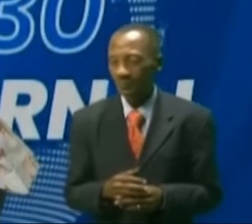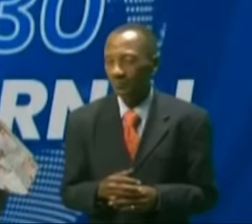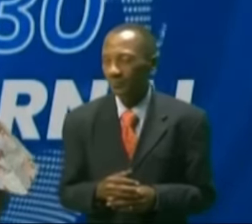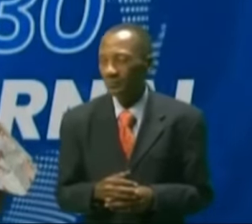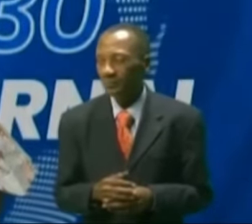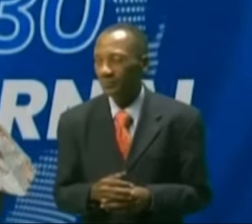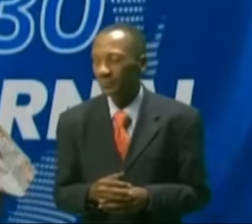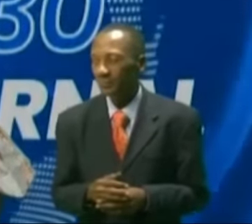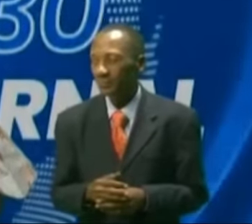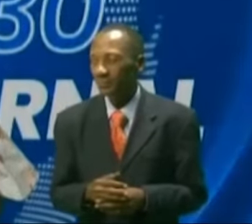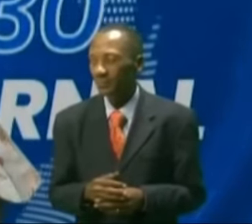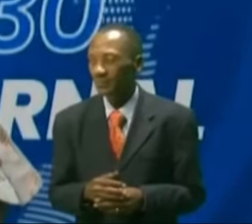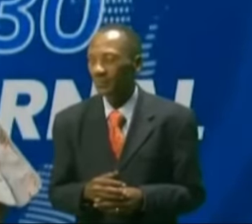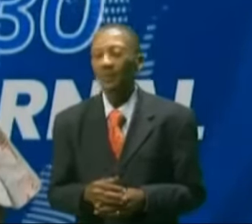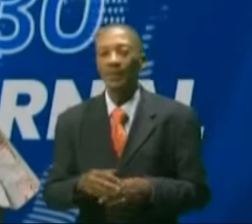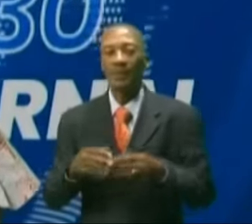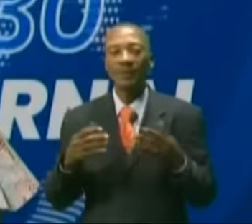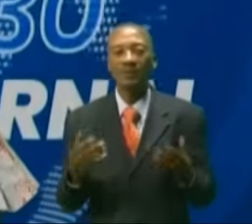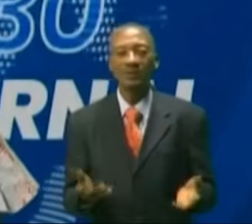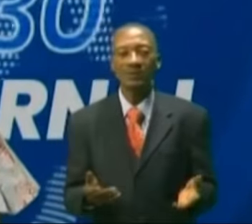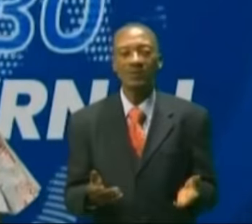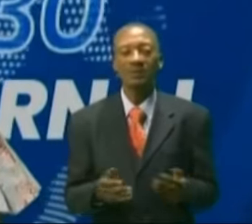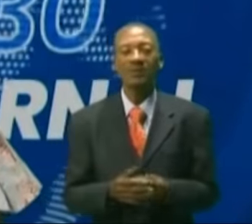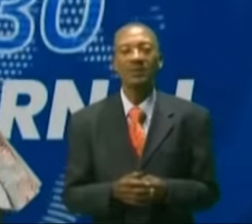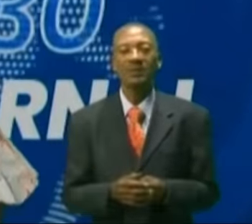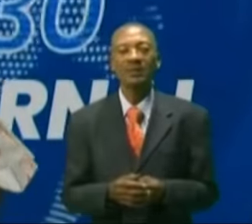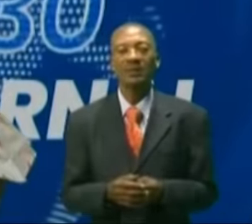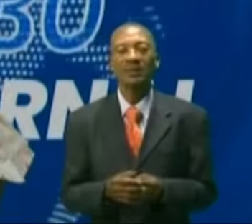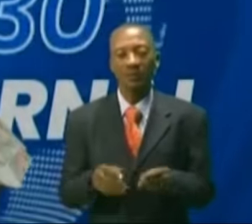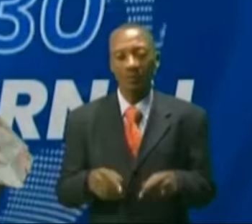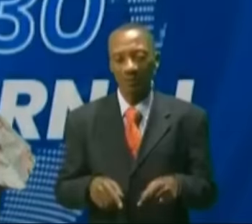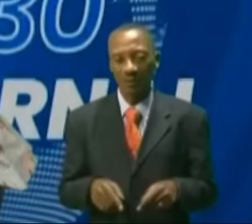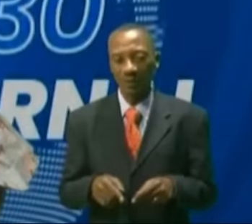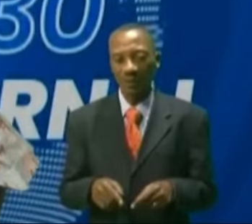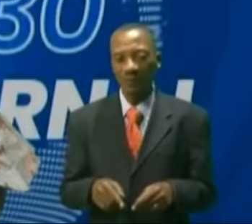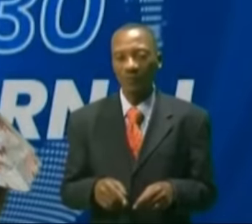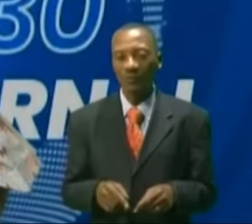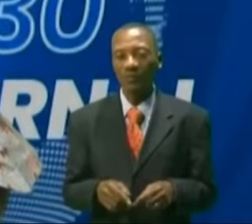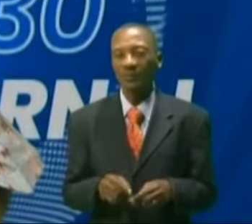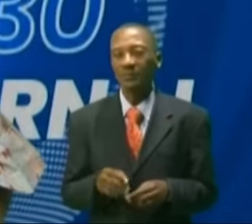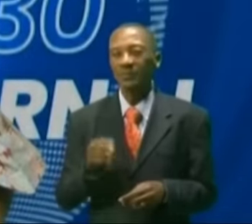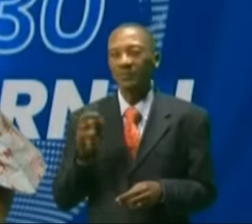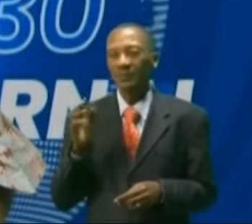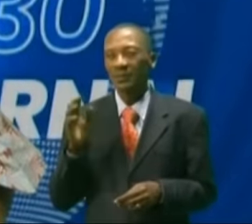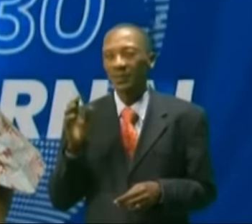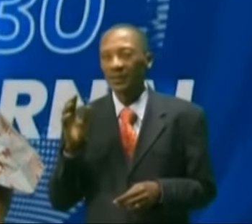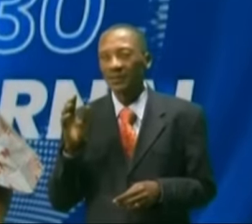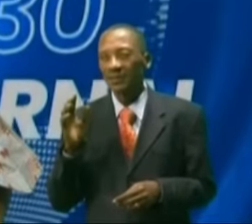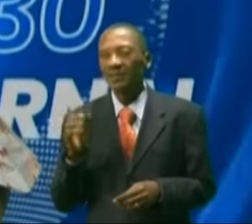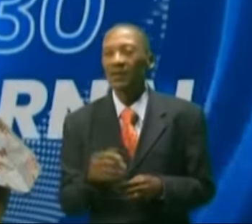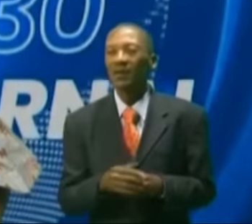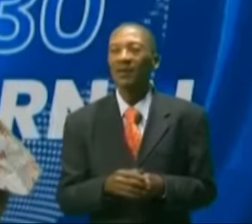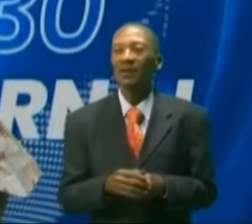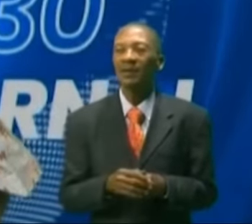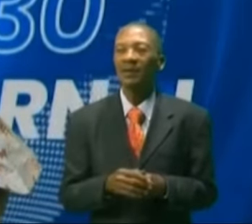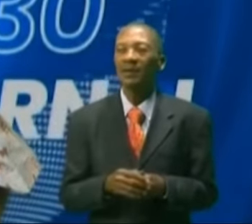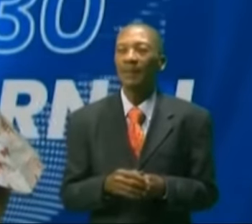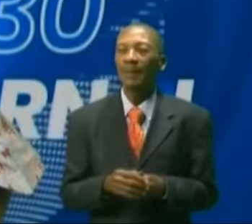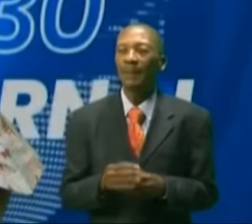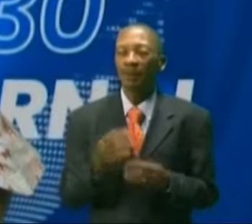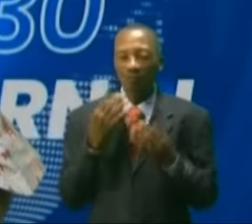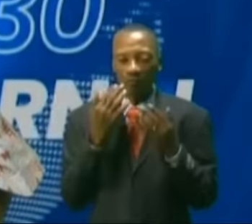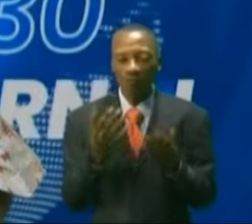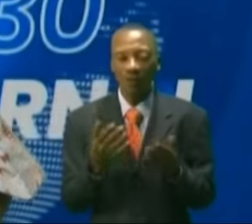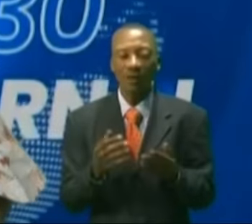jeunes parlementaires vient de voir le jour à Kinshasa. Ces jeunes députés ont informé les présidents de la Chambre basse